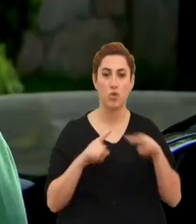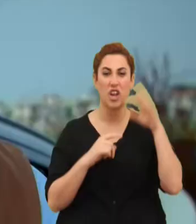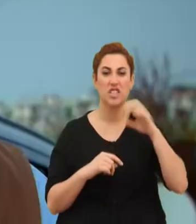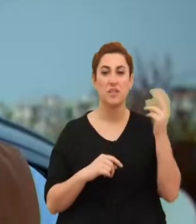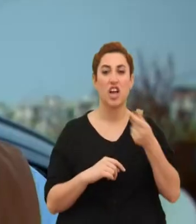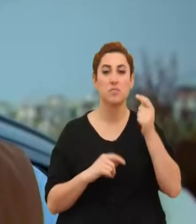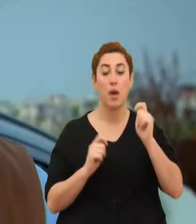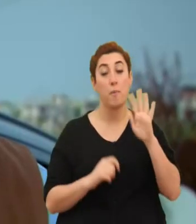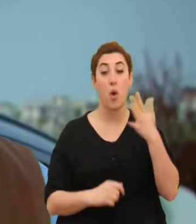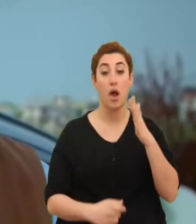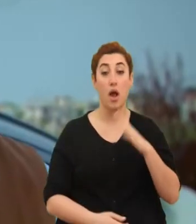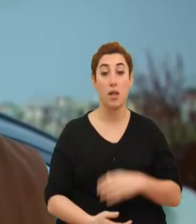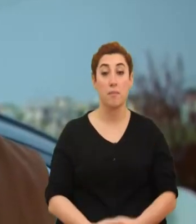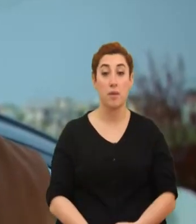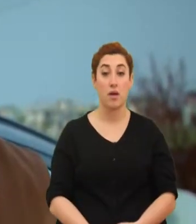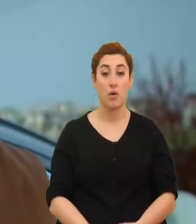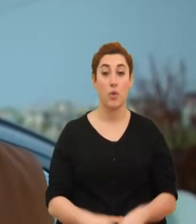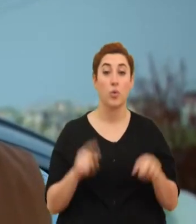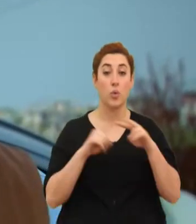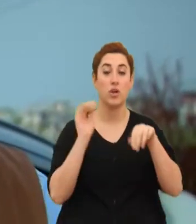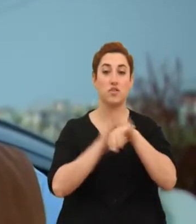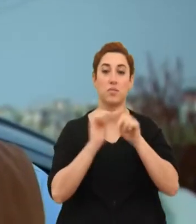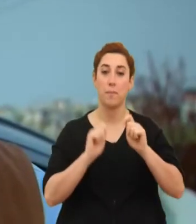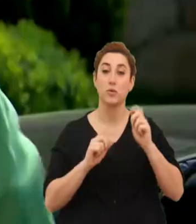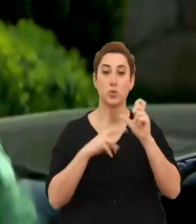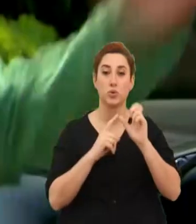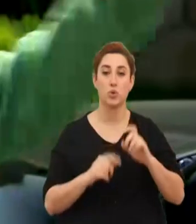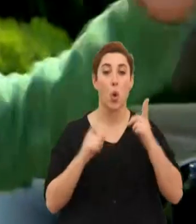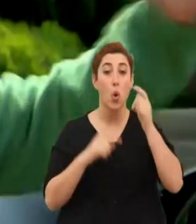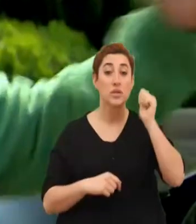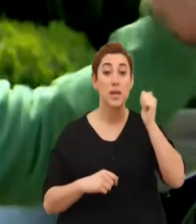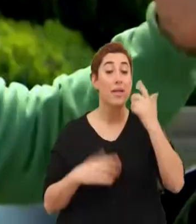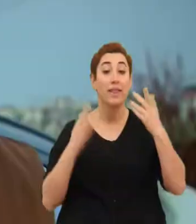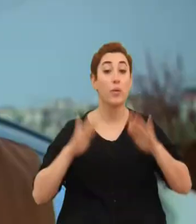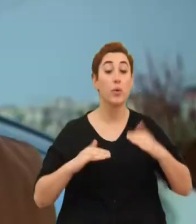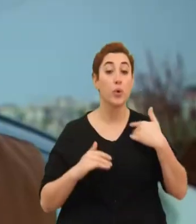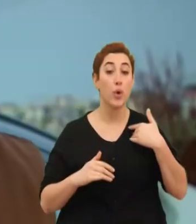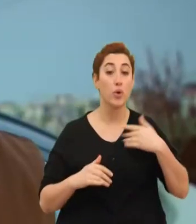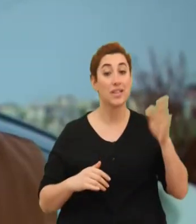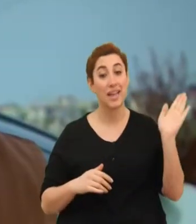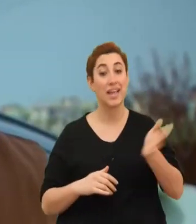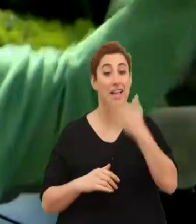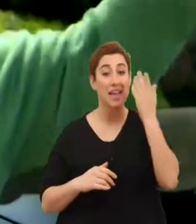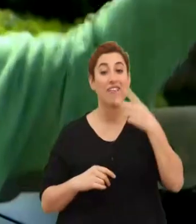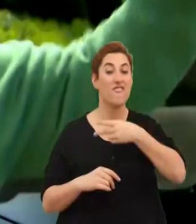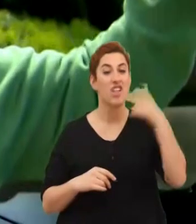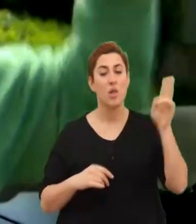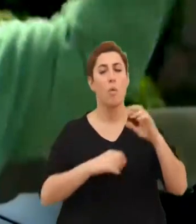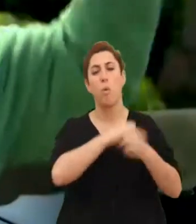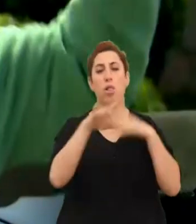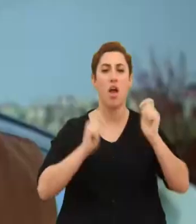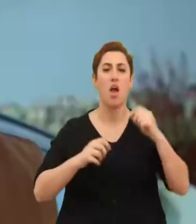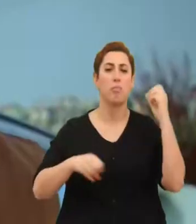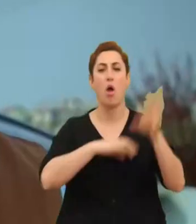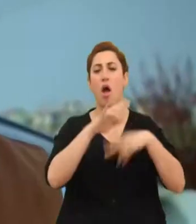bu sefer kaçamak yapıyor galiba. Nurhan'ı ebeledik herhalde Şükrü. O zaman ne duruyorsun? Git villayı ayağa kaldır.